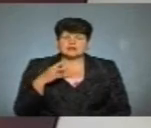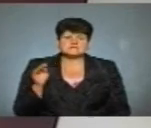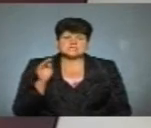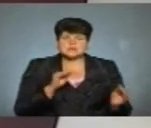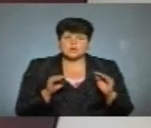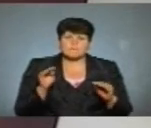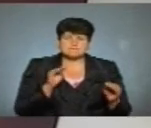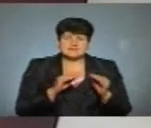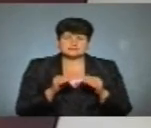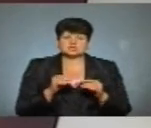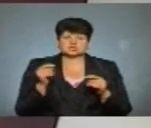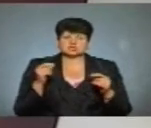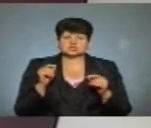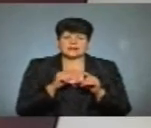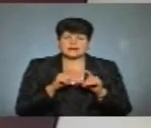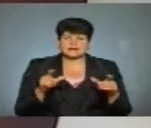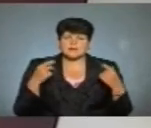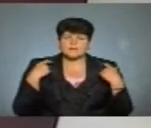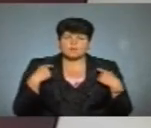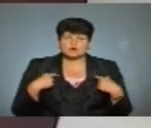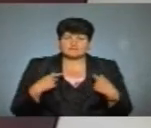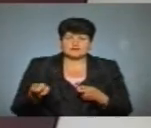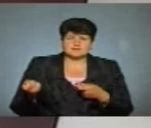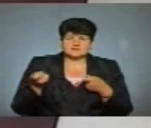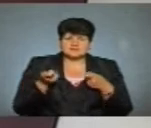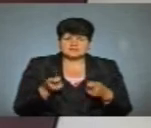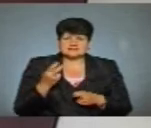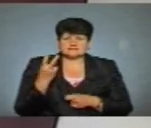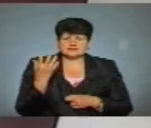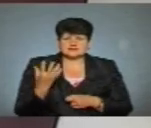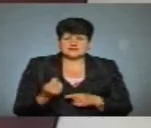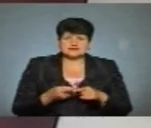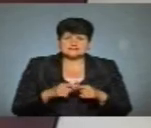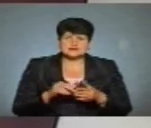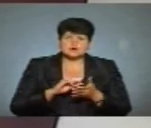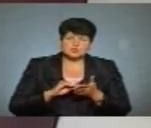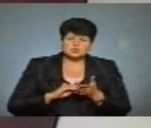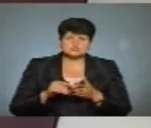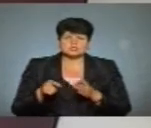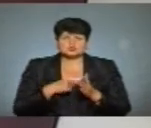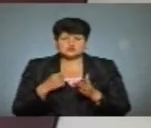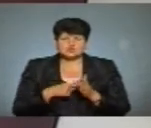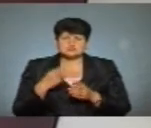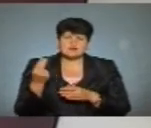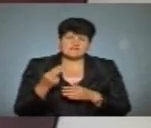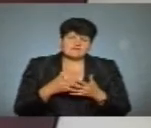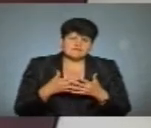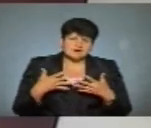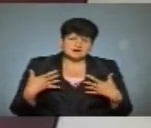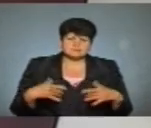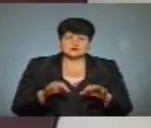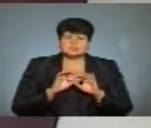шкільних портфелів принесли до Тернопільського благодійного фонду «Карітас» за 2 дні. Це ручки, зошити, фарби та інші канцтовари,